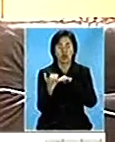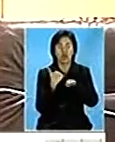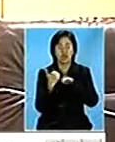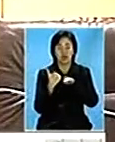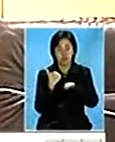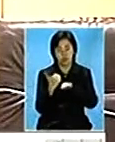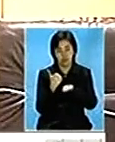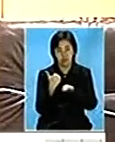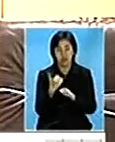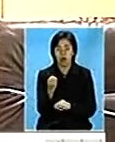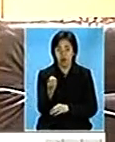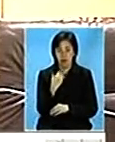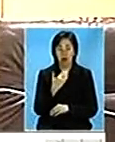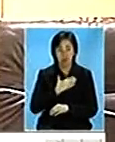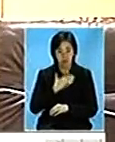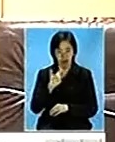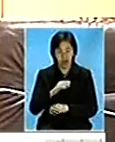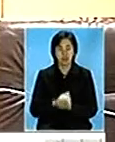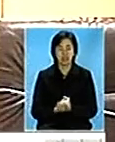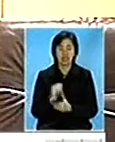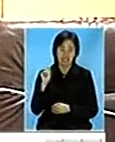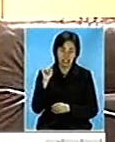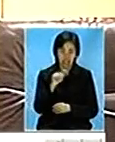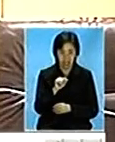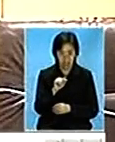ได้แจ้งผมแล้วว่า